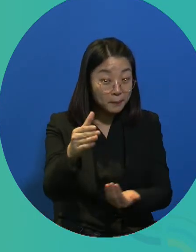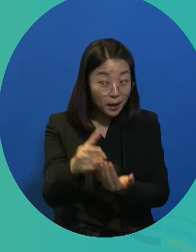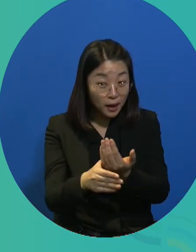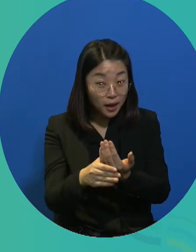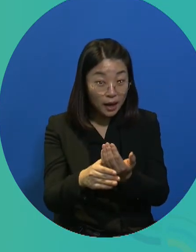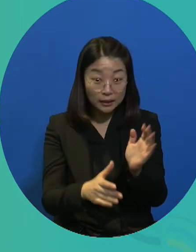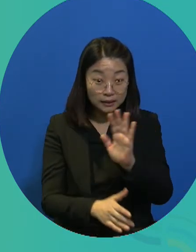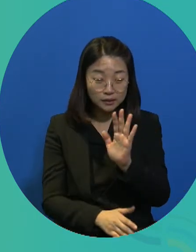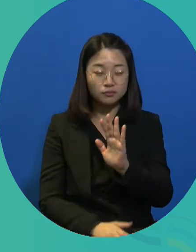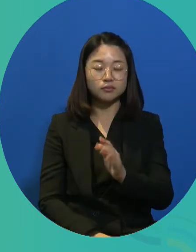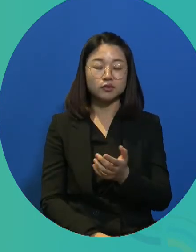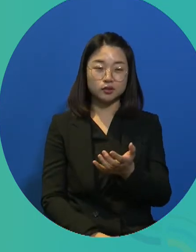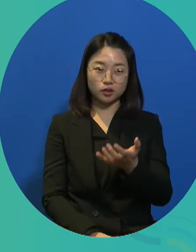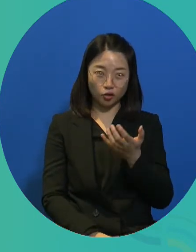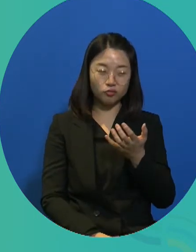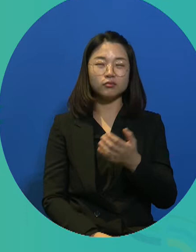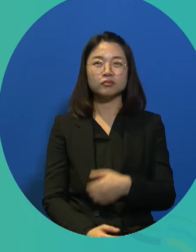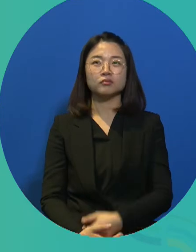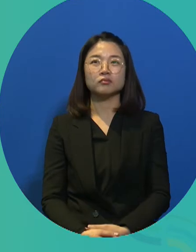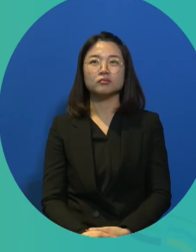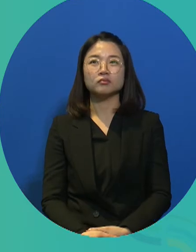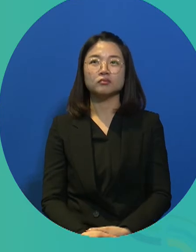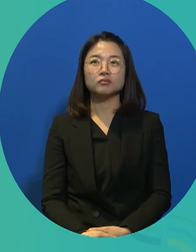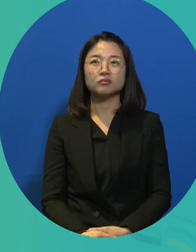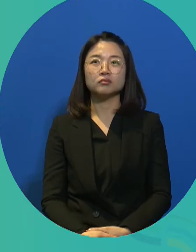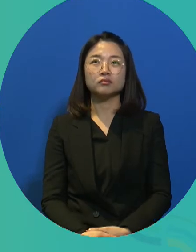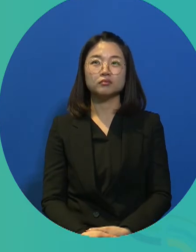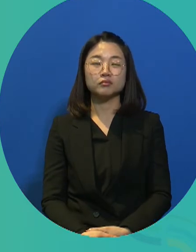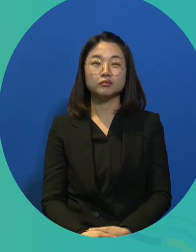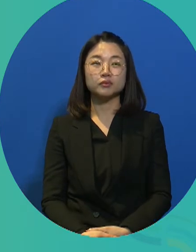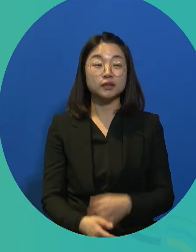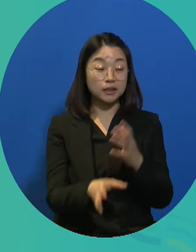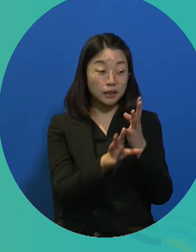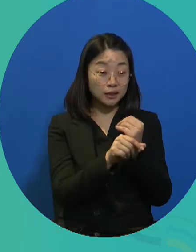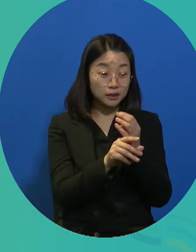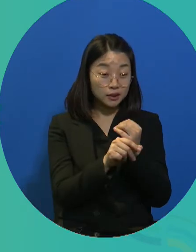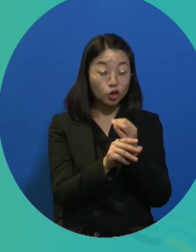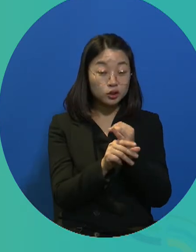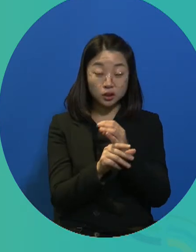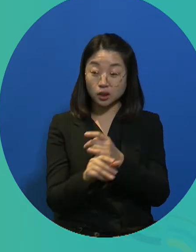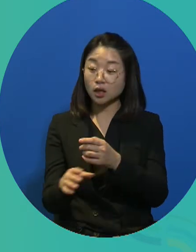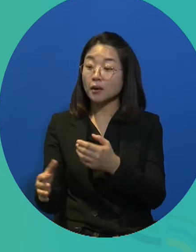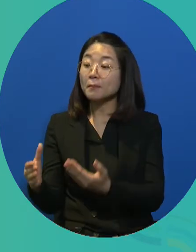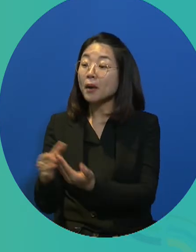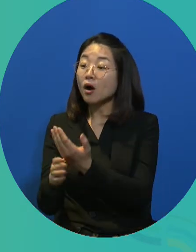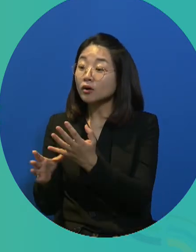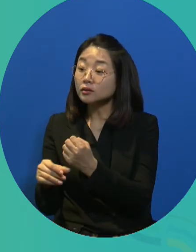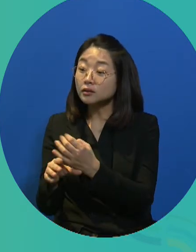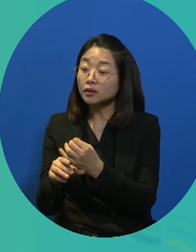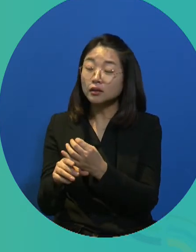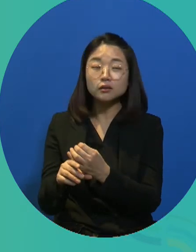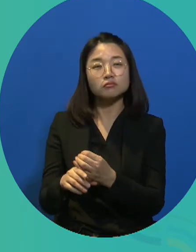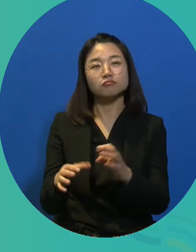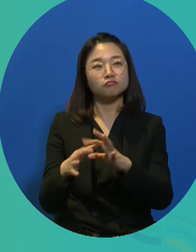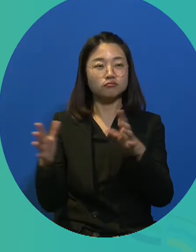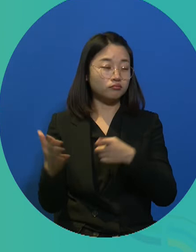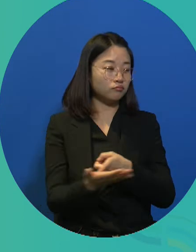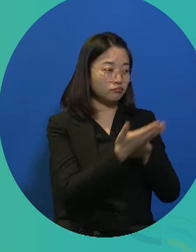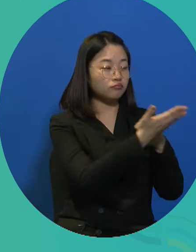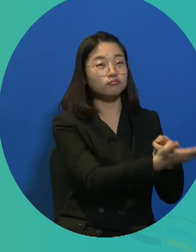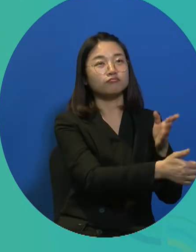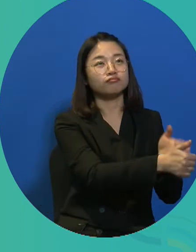하지만 비준한 이후에 벌어진 일이라면 별도의 시효 제한은 규정하고 있지 않습니다.